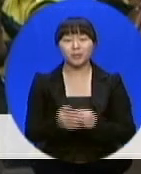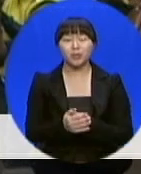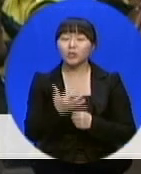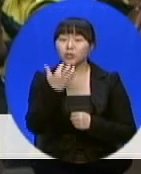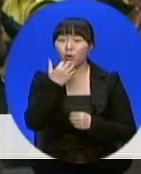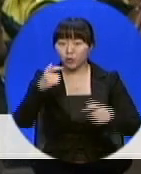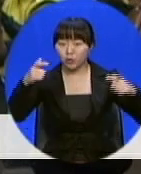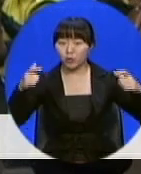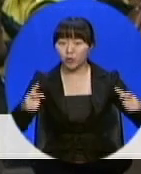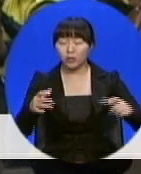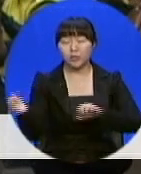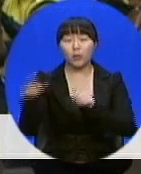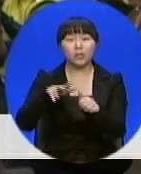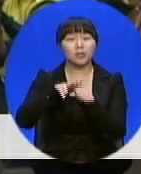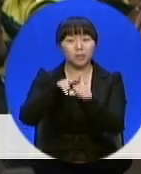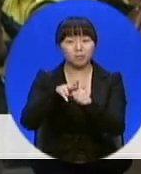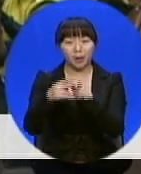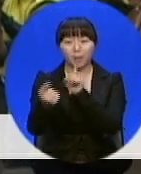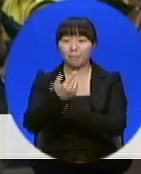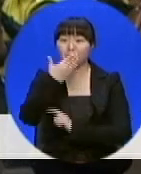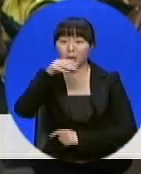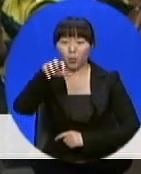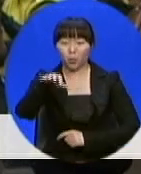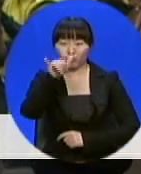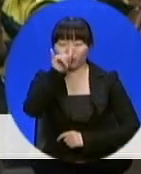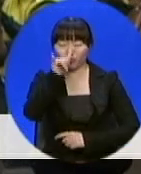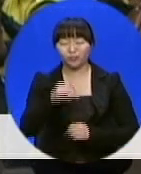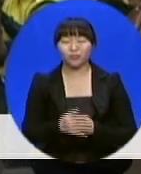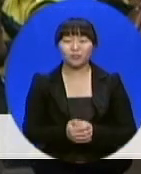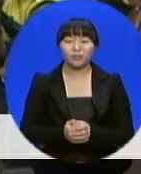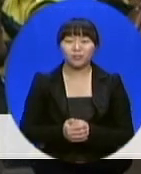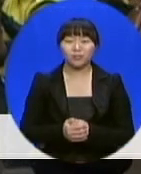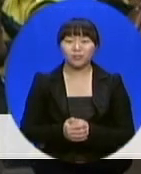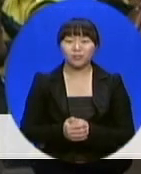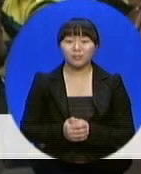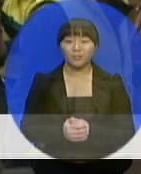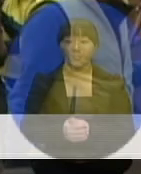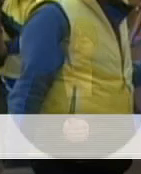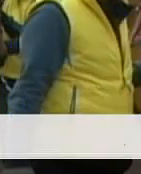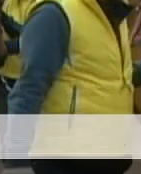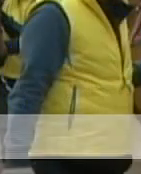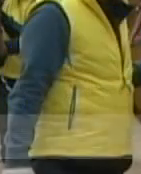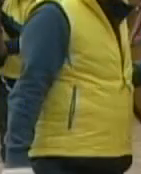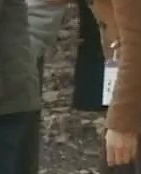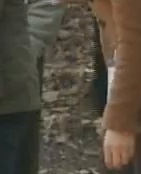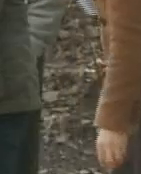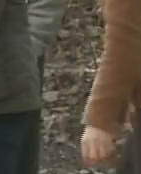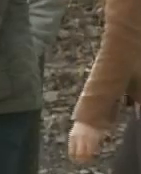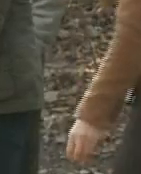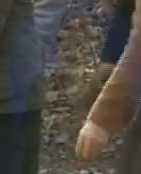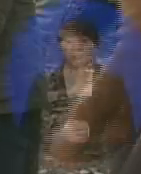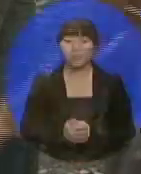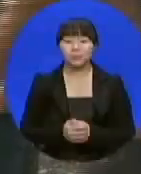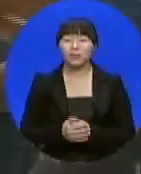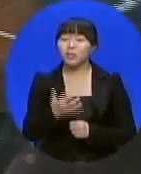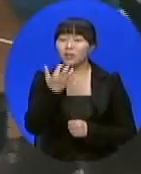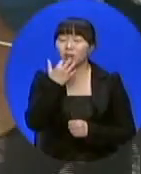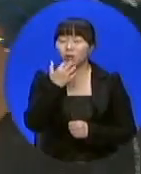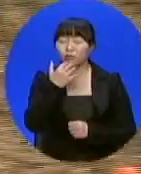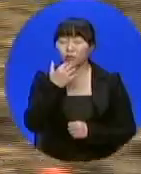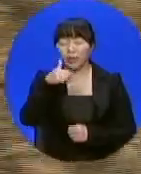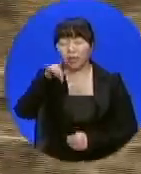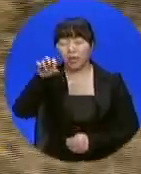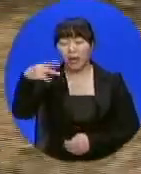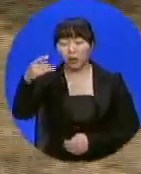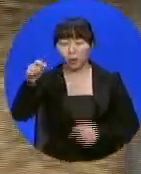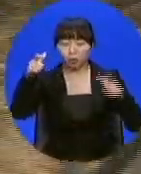서울 도심에서도 재활승마를 접할 수 있는 곳이 있다고 합니다. 박건우 아나운서가 현장에 다녀왔습니다. 서울 강동구에 사는